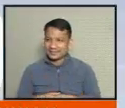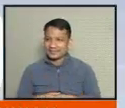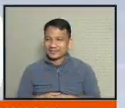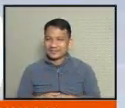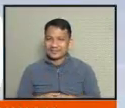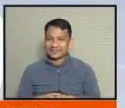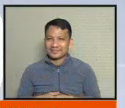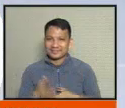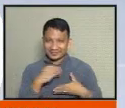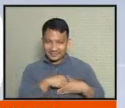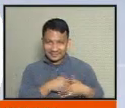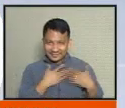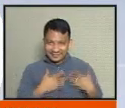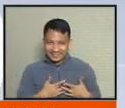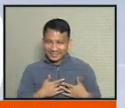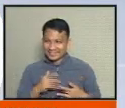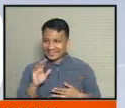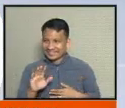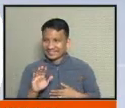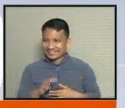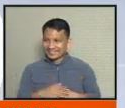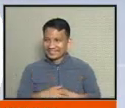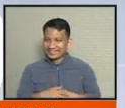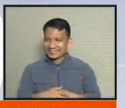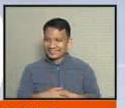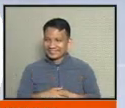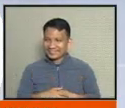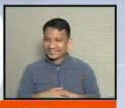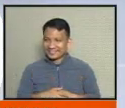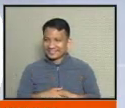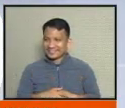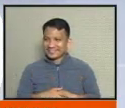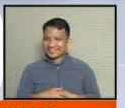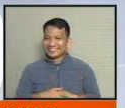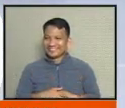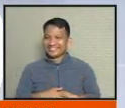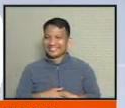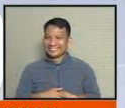talaga ang nasa puso mo? O? Opo, sir. Ha? Yun talaga?